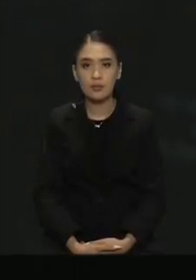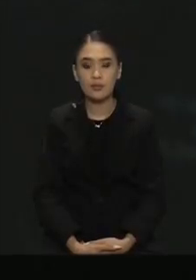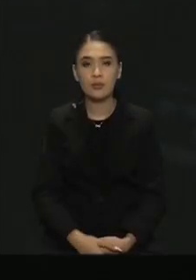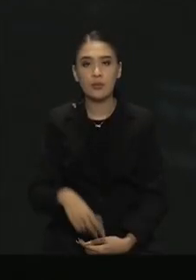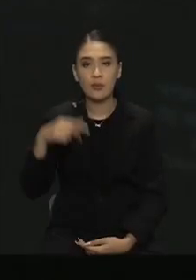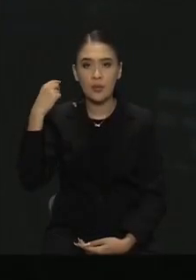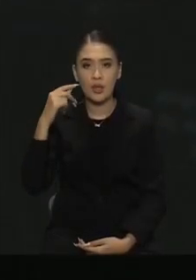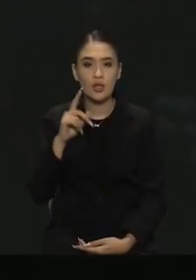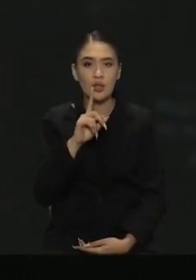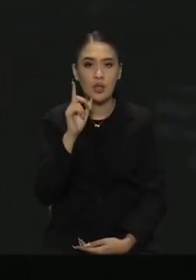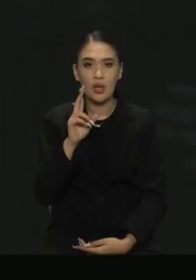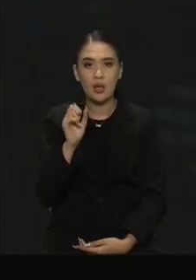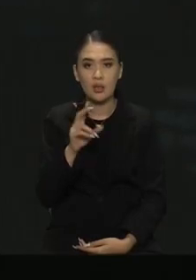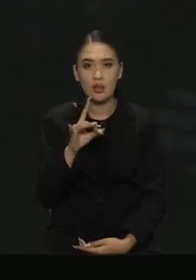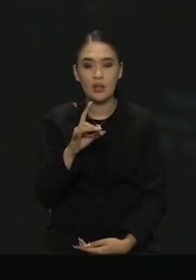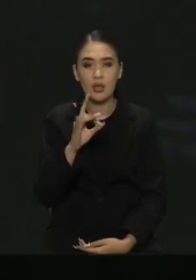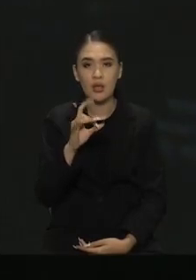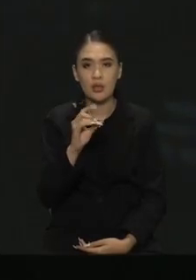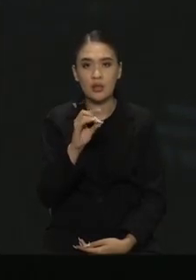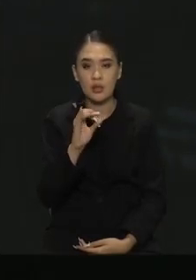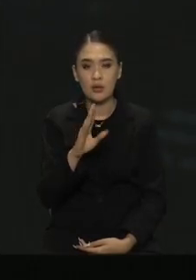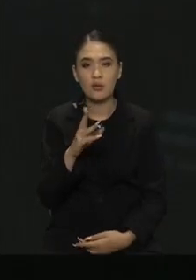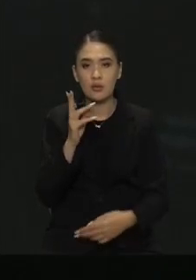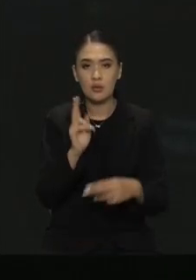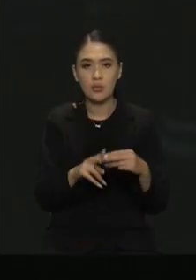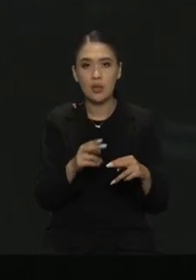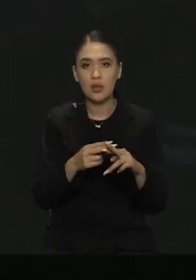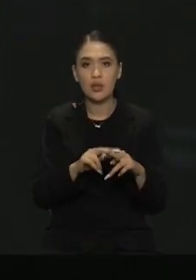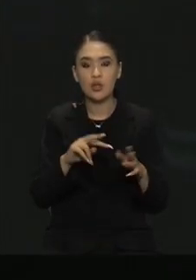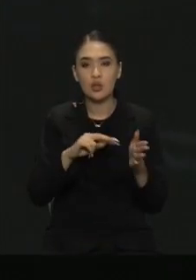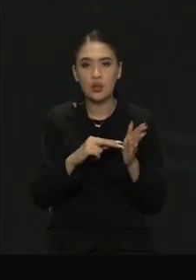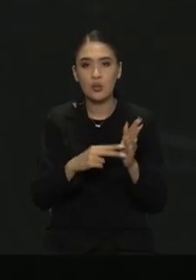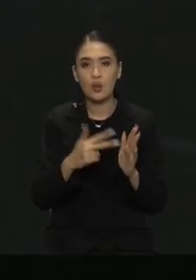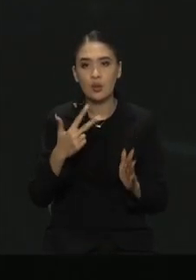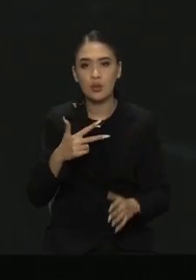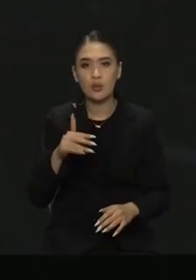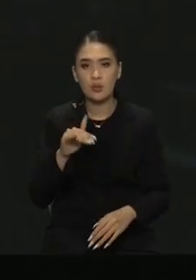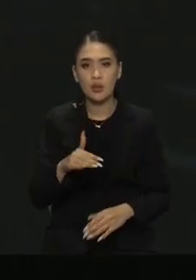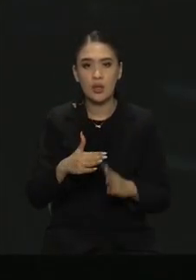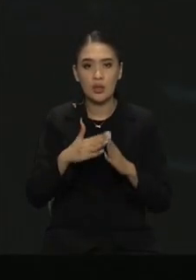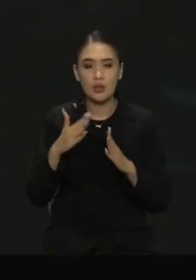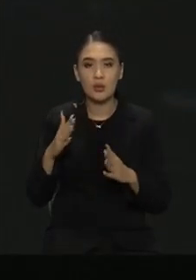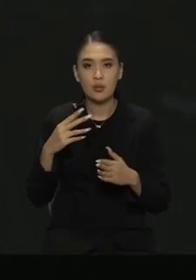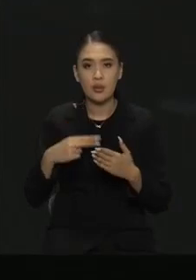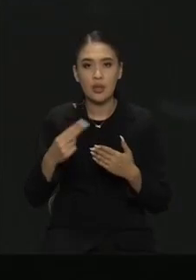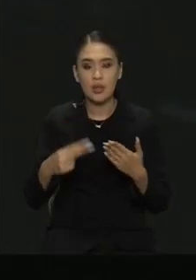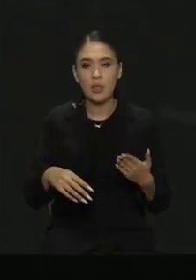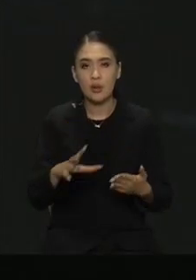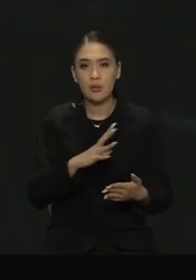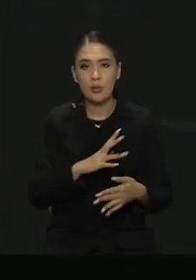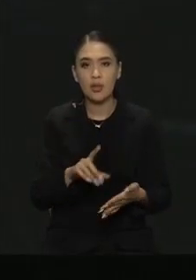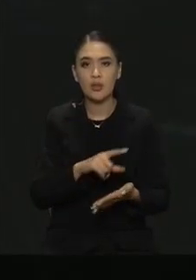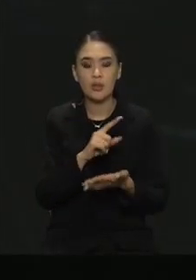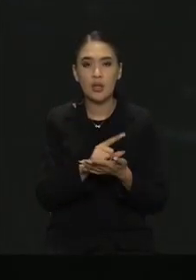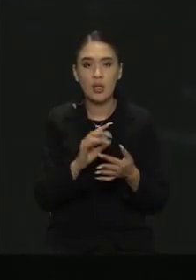Президенттік жастар кадр резервіне іріктеу аяқталды. Бір айда жобаның ресми сайтына 30 мыңнан астам адам тіркелген екен. Ал